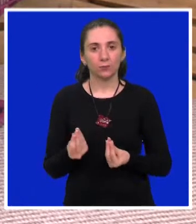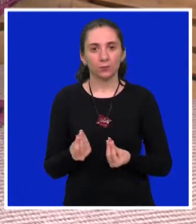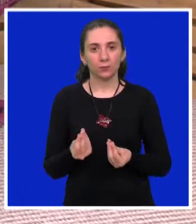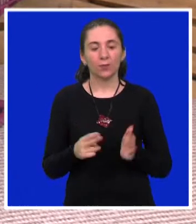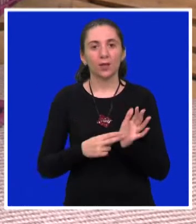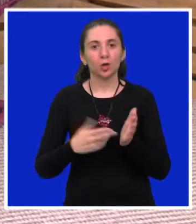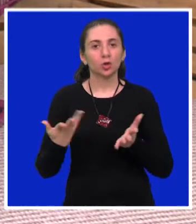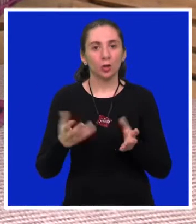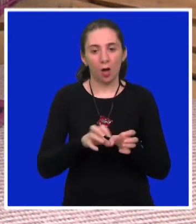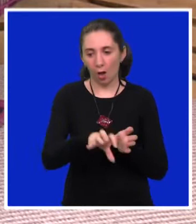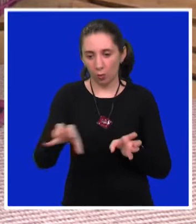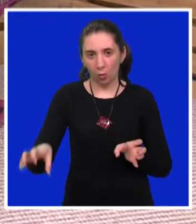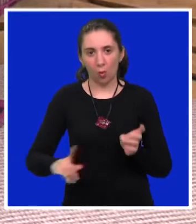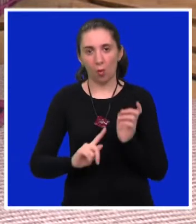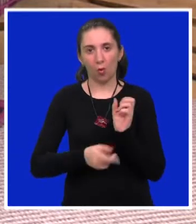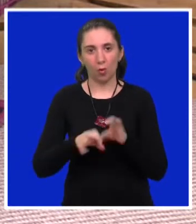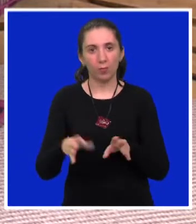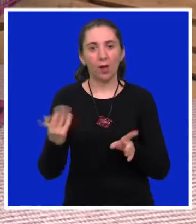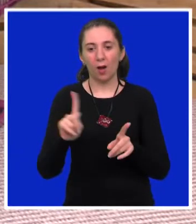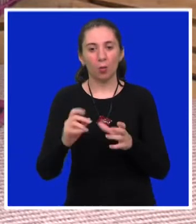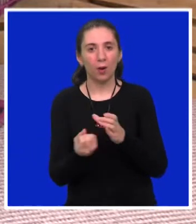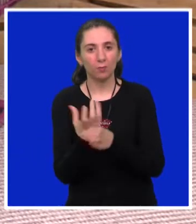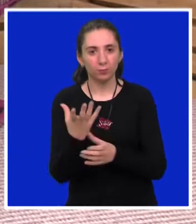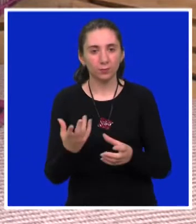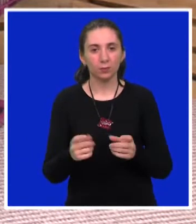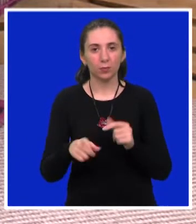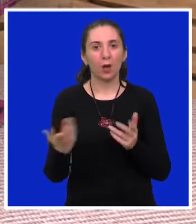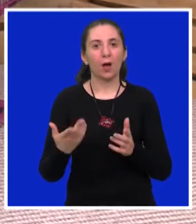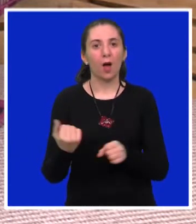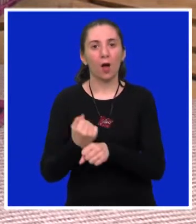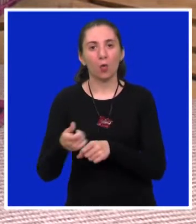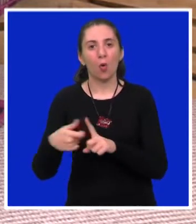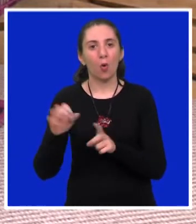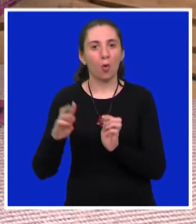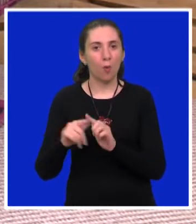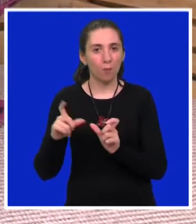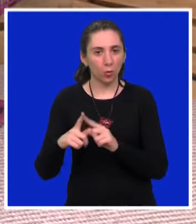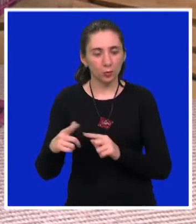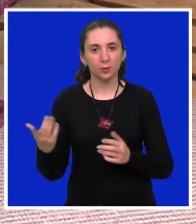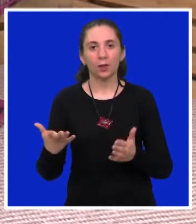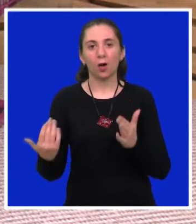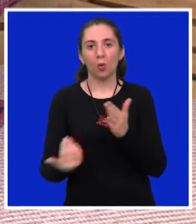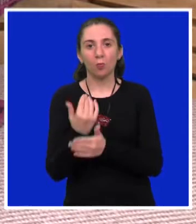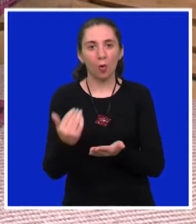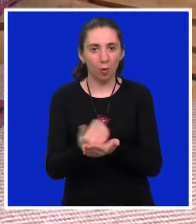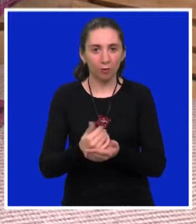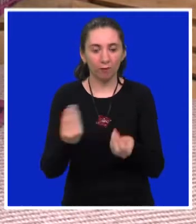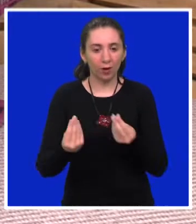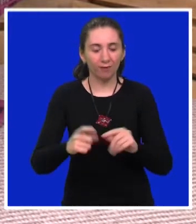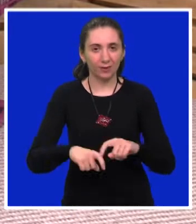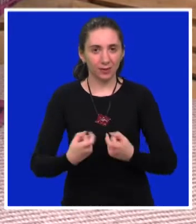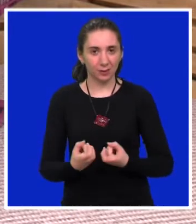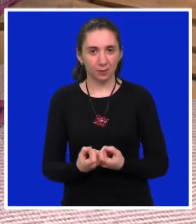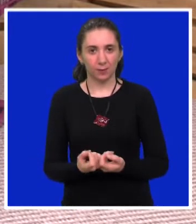određene načine kako razdvajati otpad, kako ne stvarati otpad, kako kompostirati i kako upotrijebiti ponovo